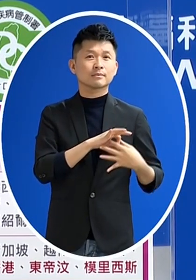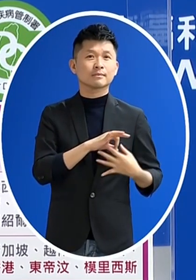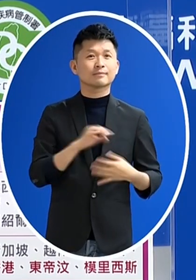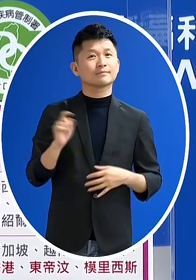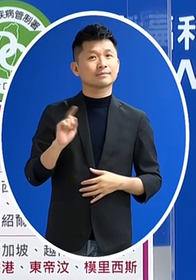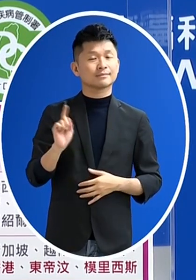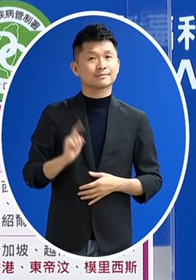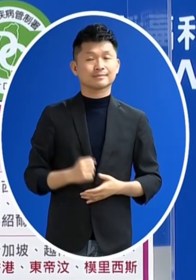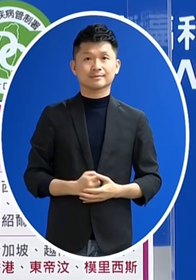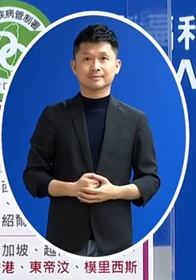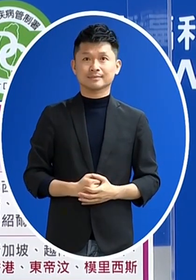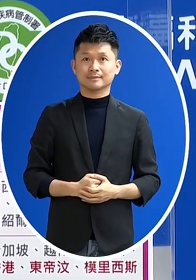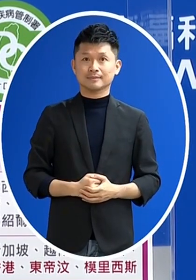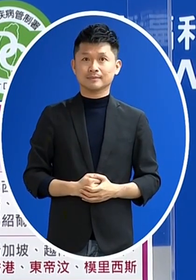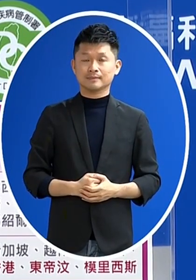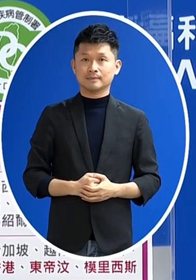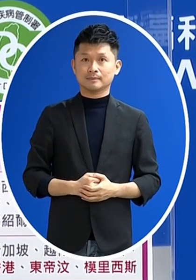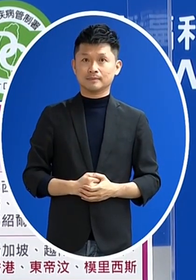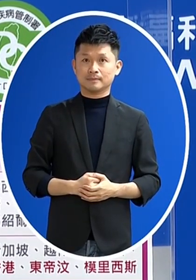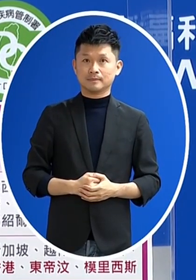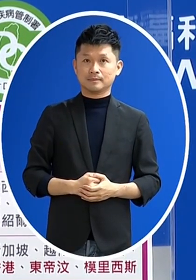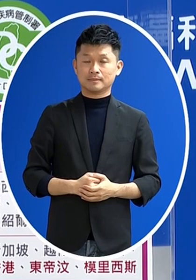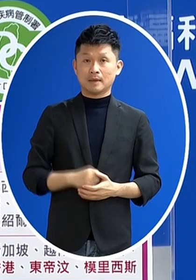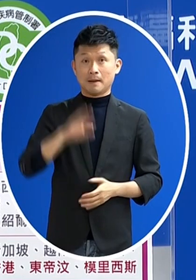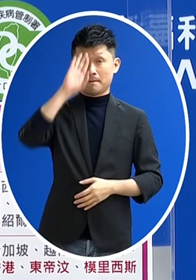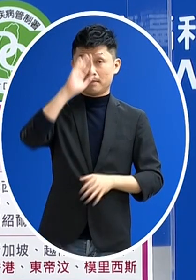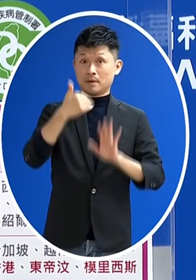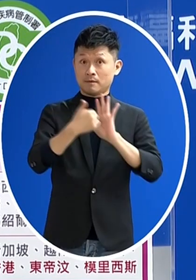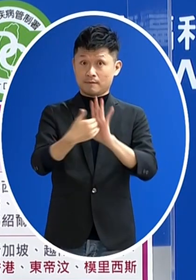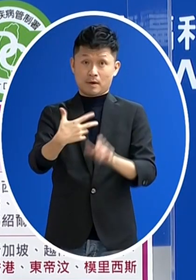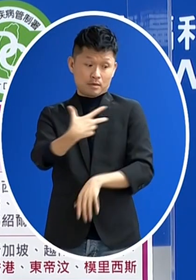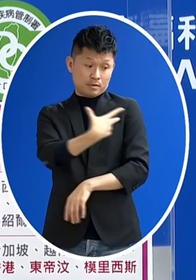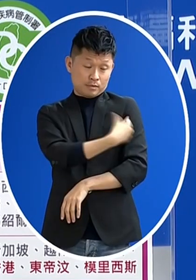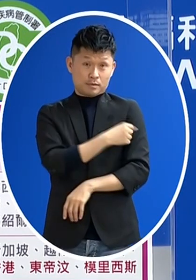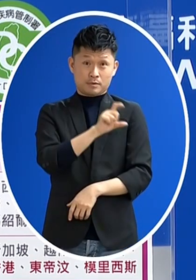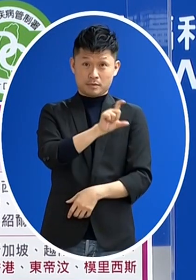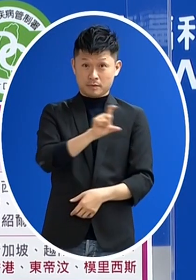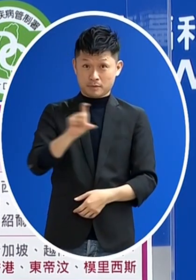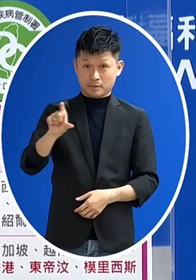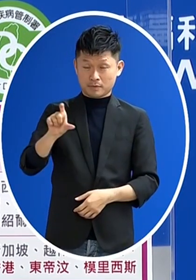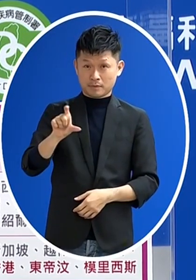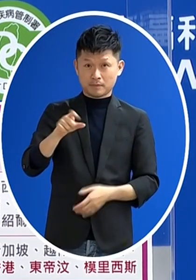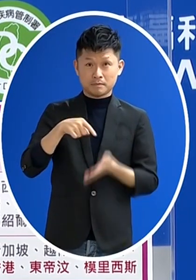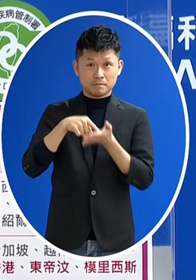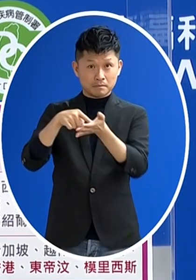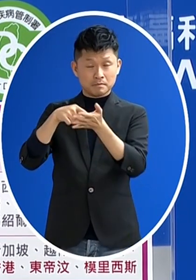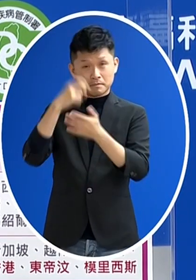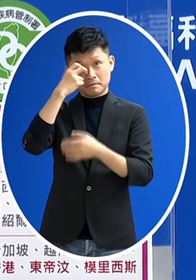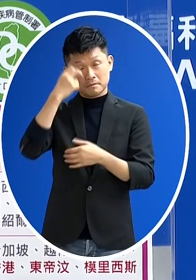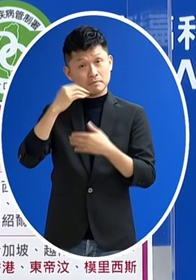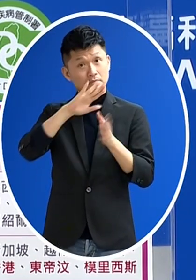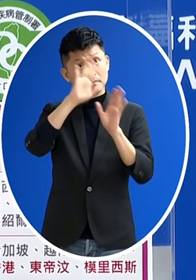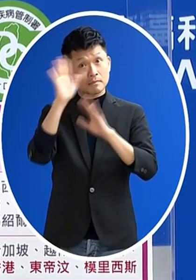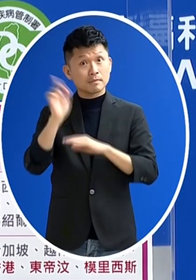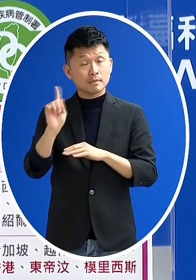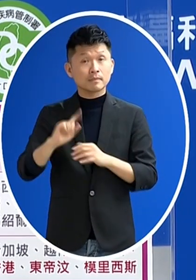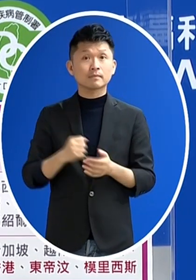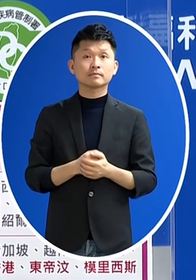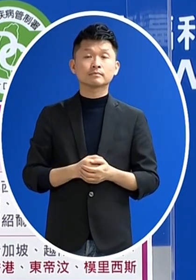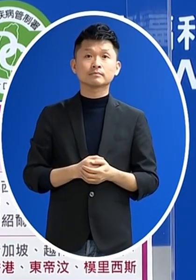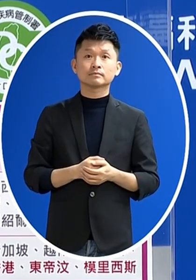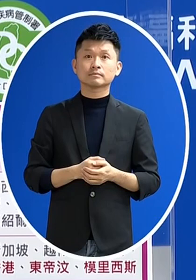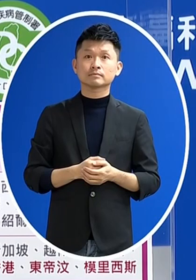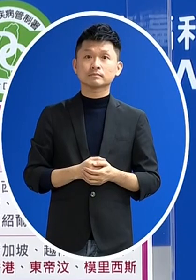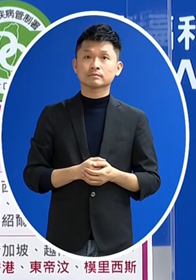个这疫苗目前这个审查的一个情况第二单是在文件审查方